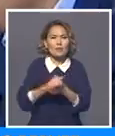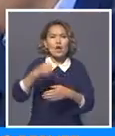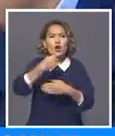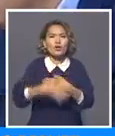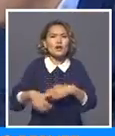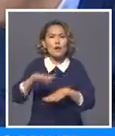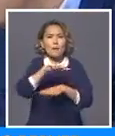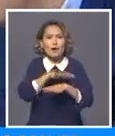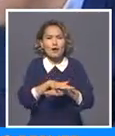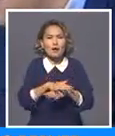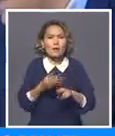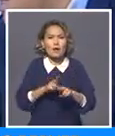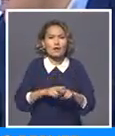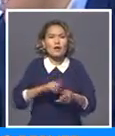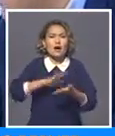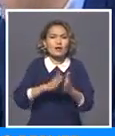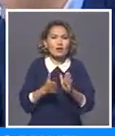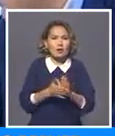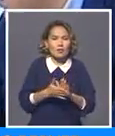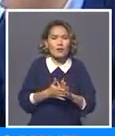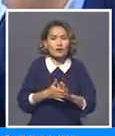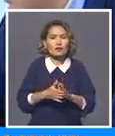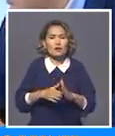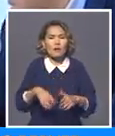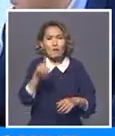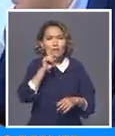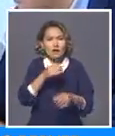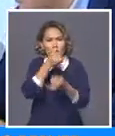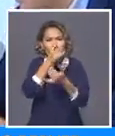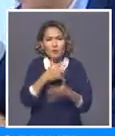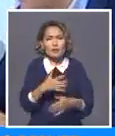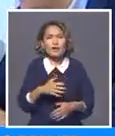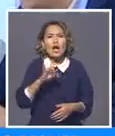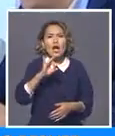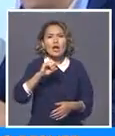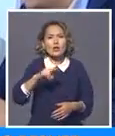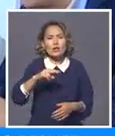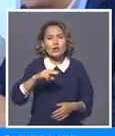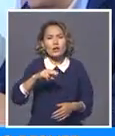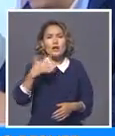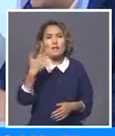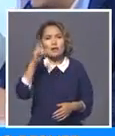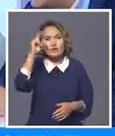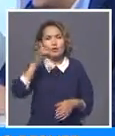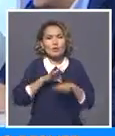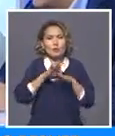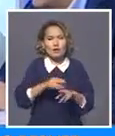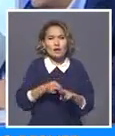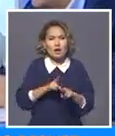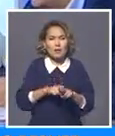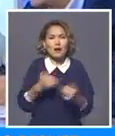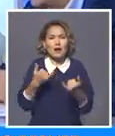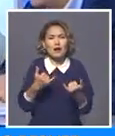банкімен, халықаралық валюта қорымен келіссөздерде мәмілеге қол жеткізеді. Егер шілденің 5-інде өтетін референдумда кредиторлардың жақтастары жеңетін